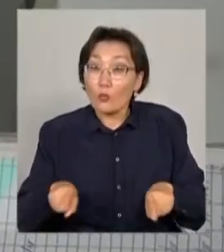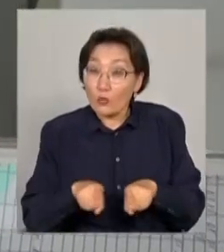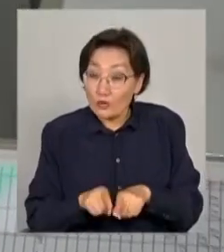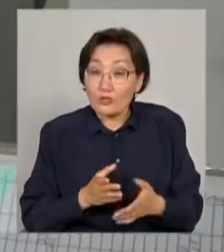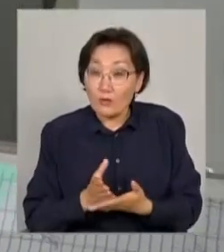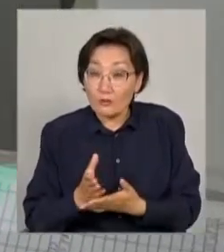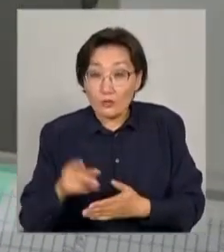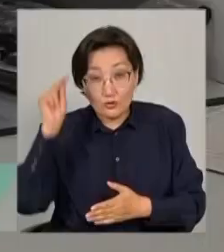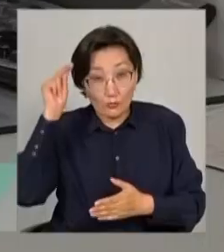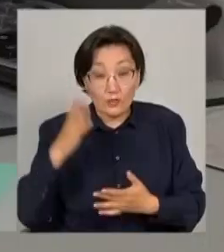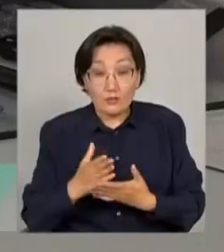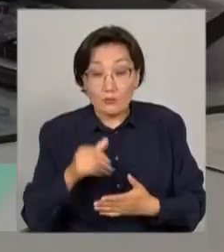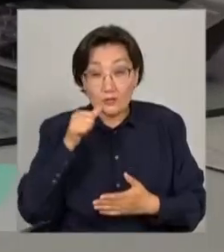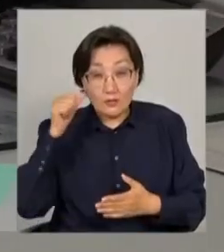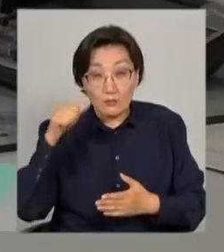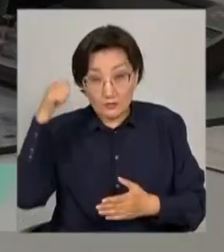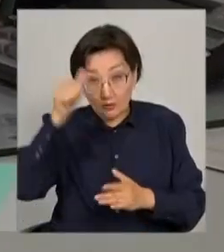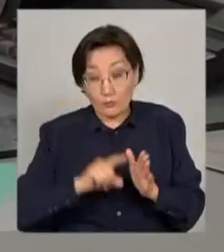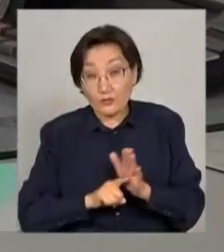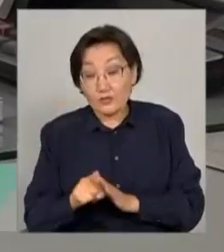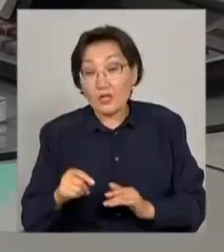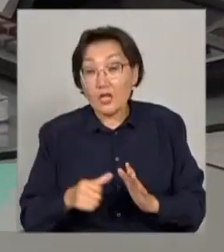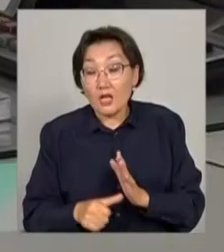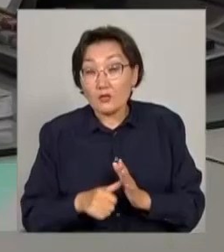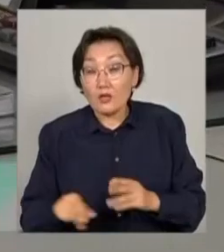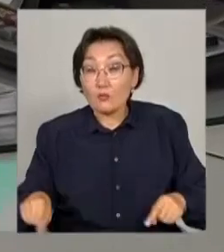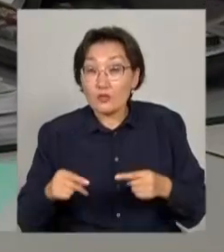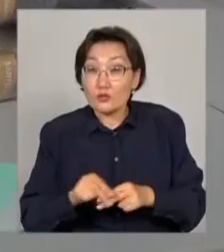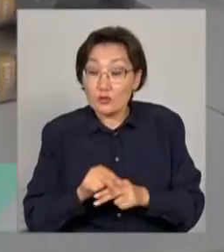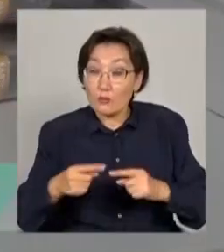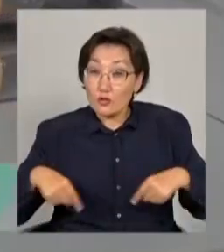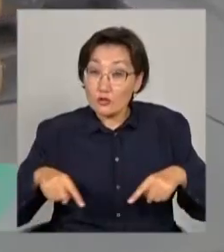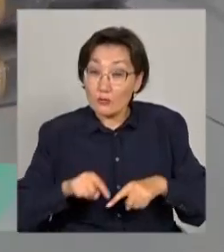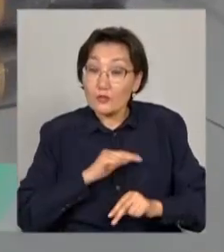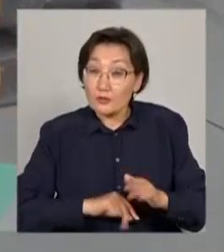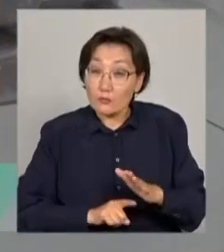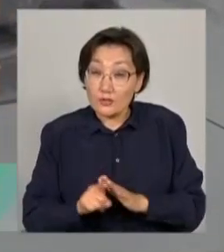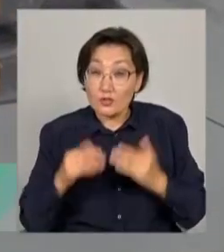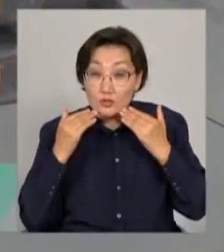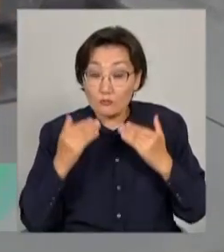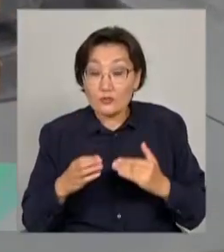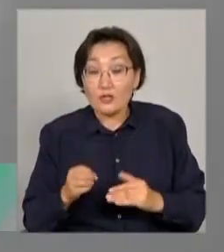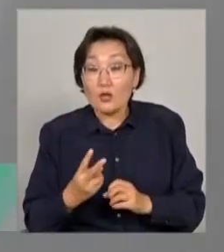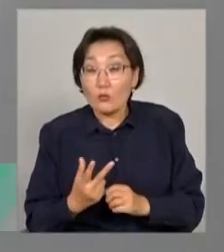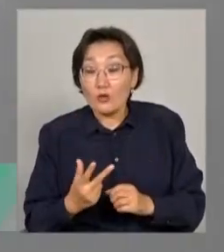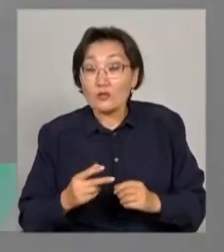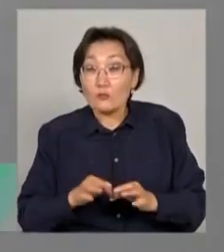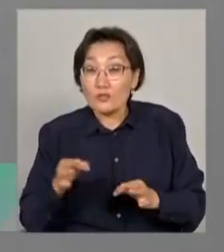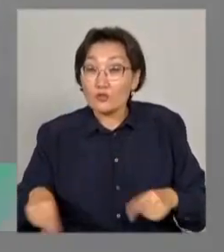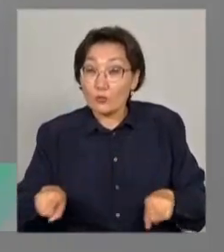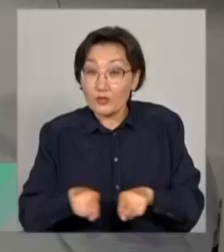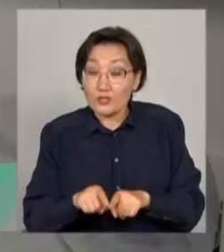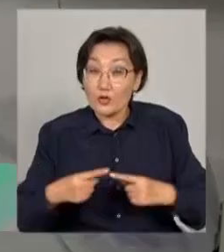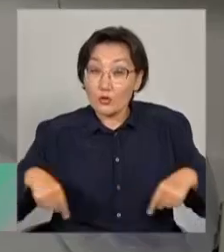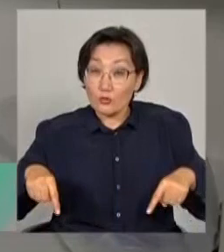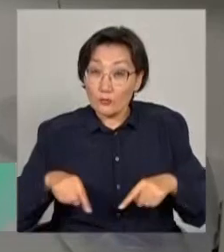дәріс алады. Сонымен қатар былтыр жыл басында елімізде 6 сауықтыру бөлімі жұмысын бастаған, ал жыл соңында тағы 13 аймақта осындай